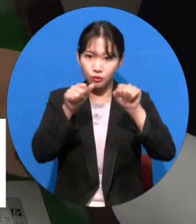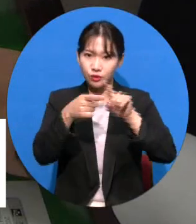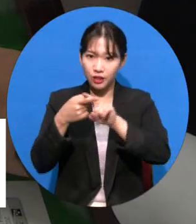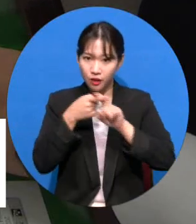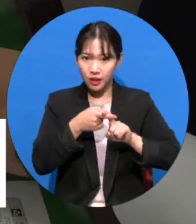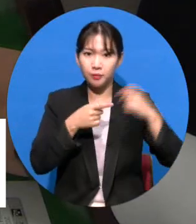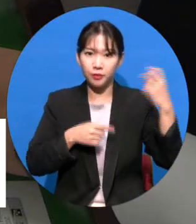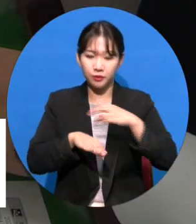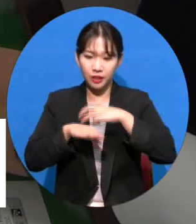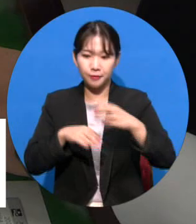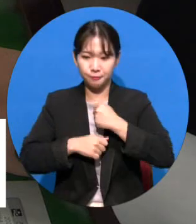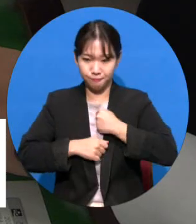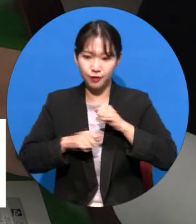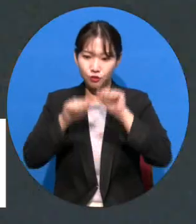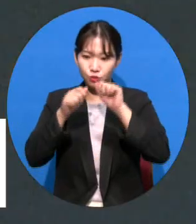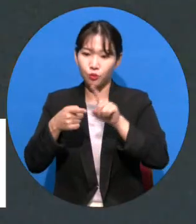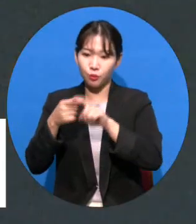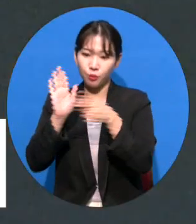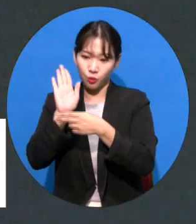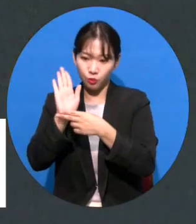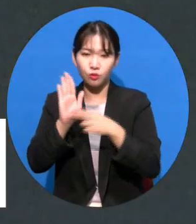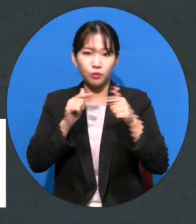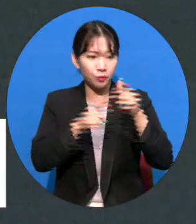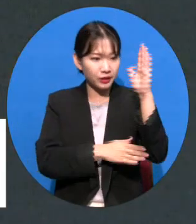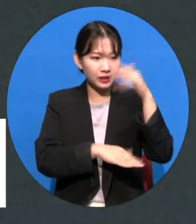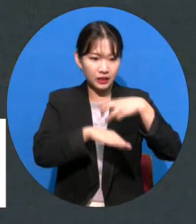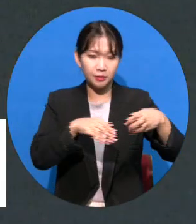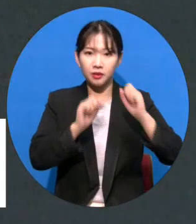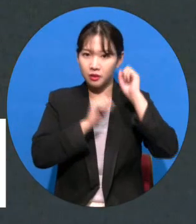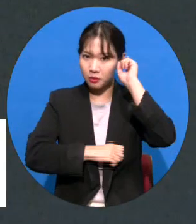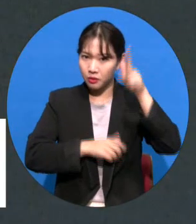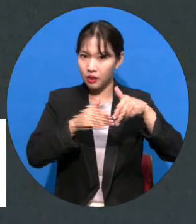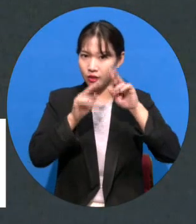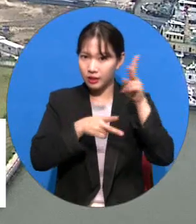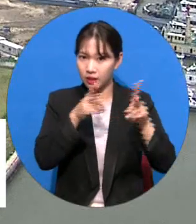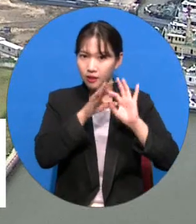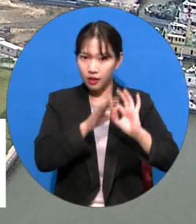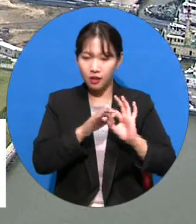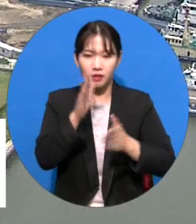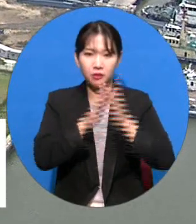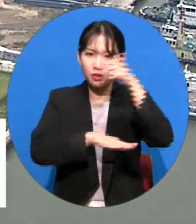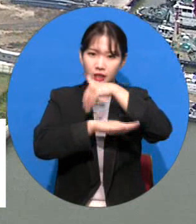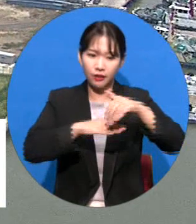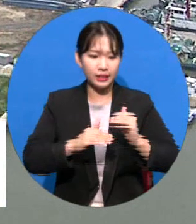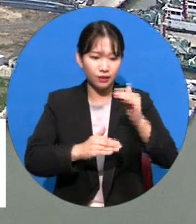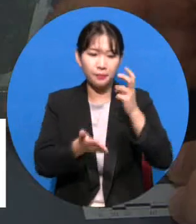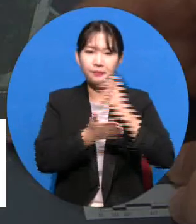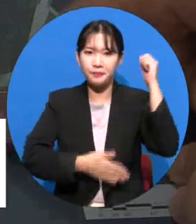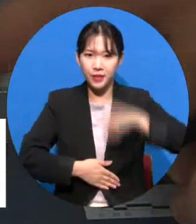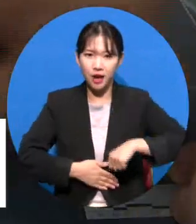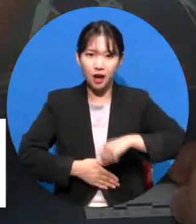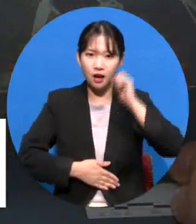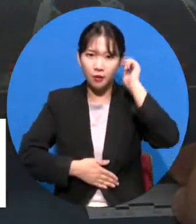목포환경운동연합을 비롯한 사막도 지키기 운동본부는 목포시의 사막도 호텔 건립 사업과 관련해 도시계획 절차 위배와